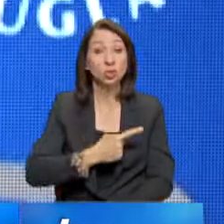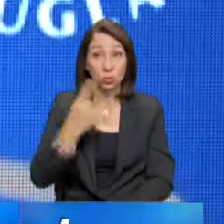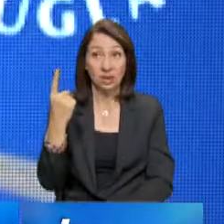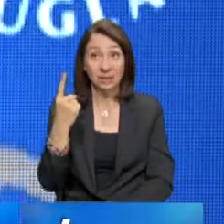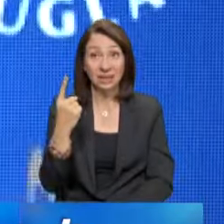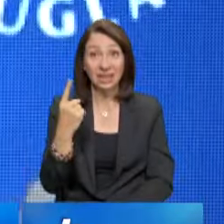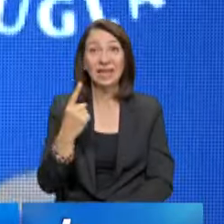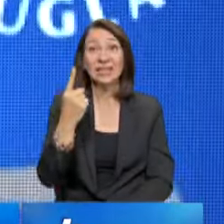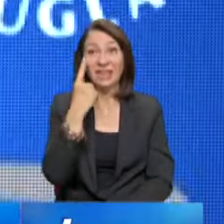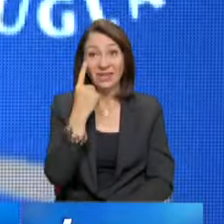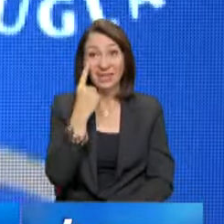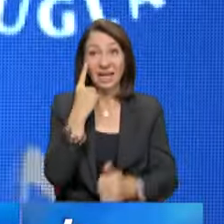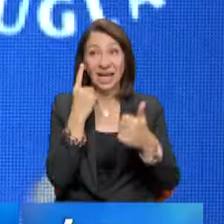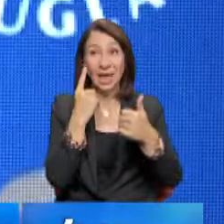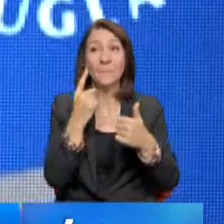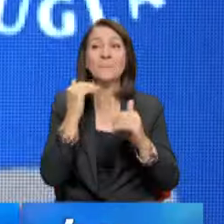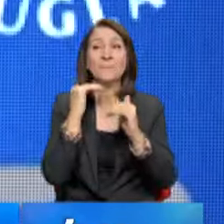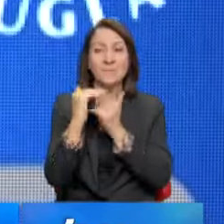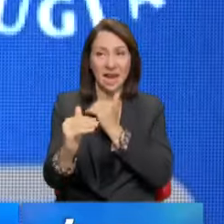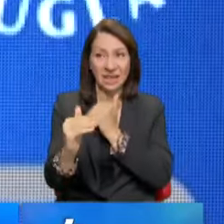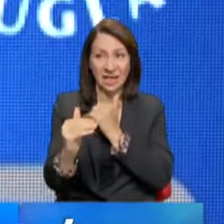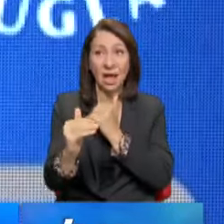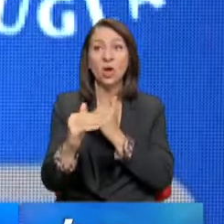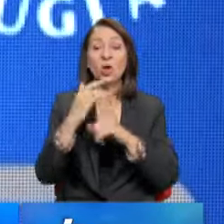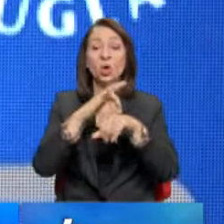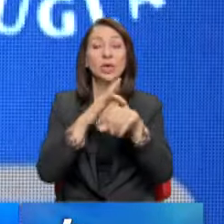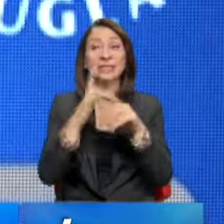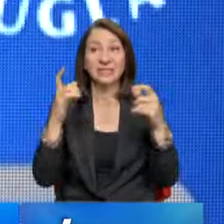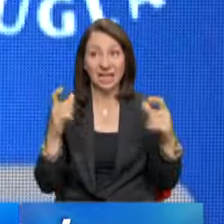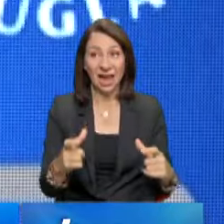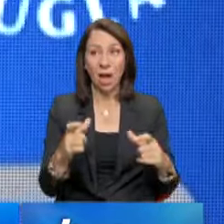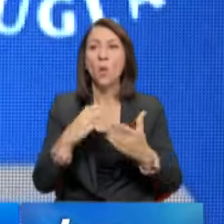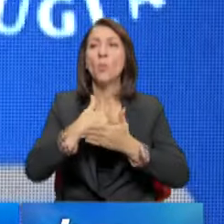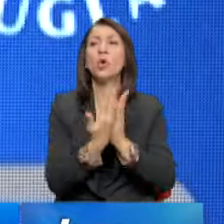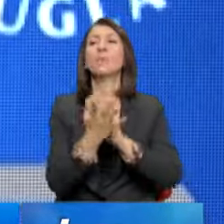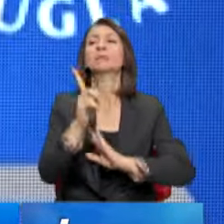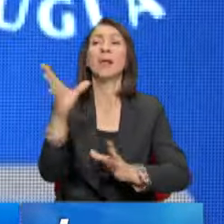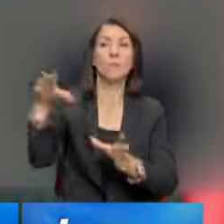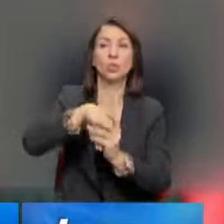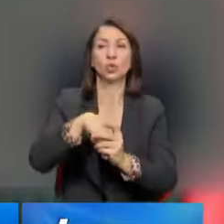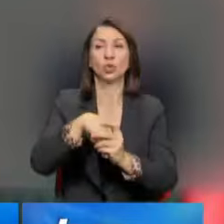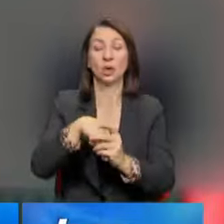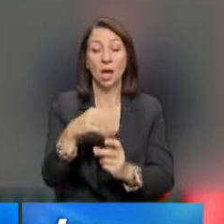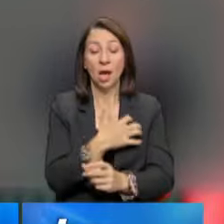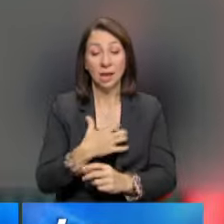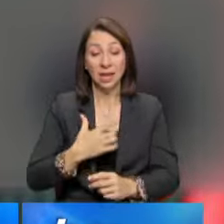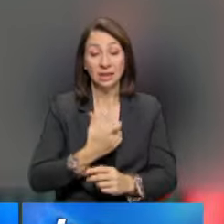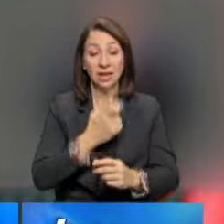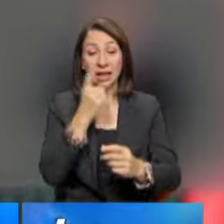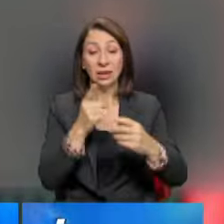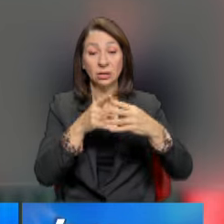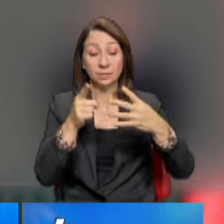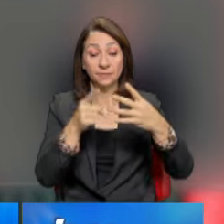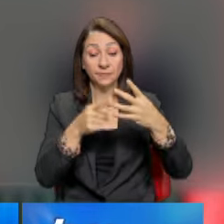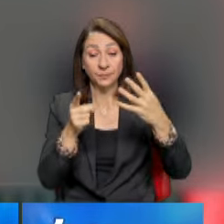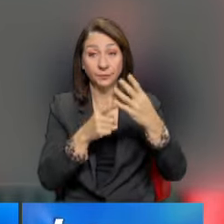Cumhuriyeti devletiyle, milletiyle, ülkesiyle bölünmez bir bütündür. Anayasanın ilk 4